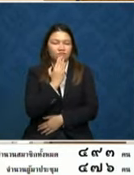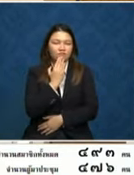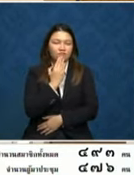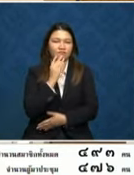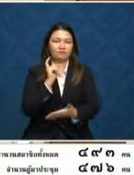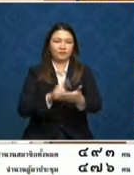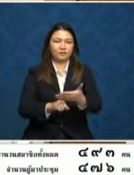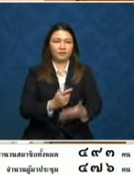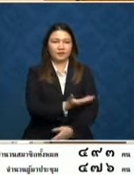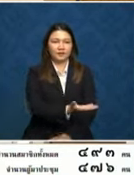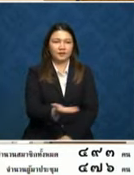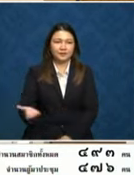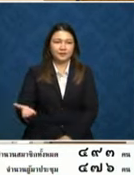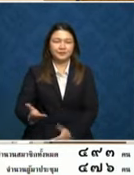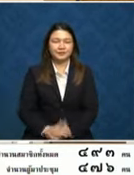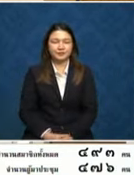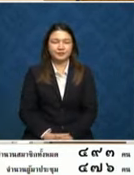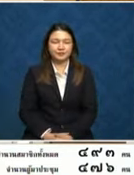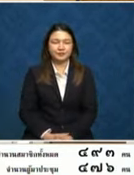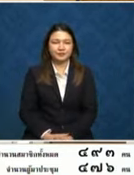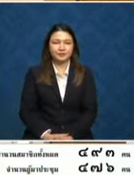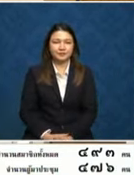อกเสียงครับ